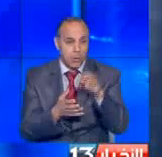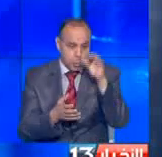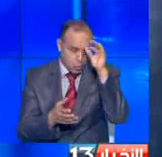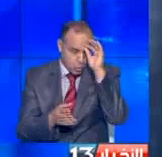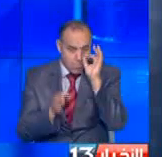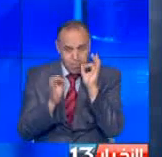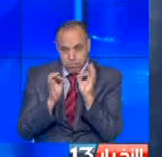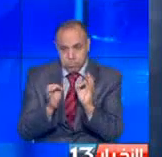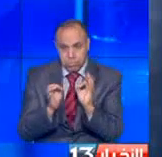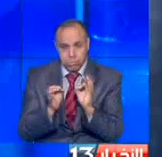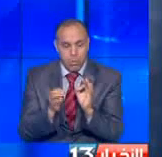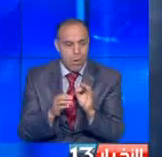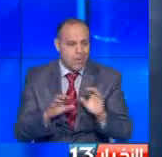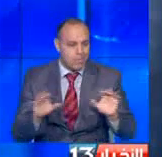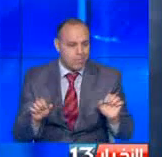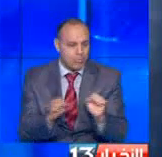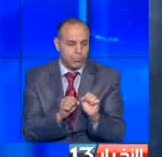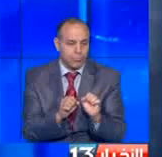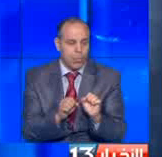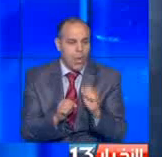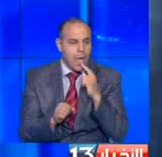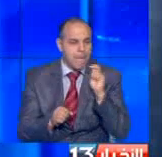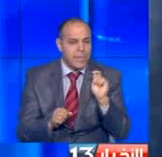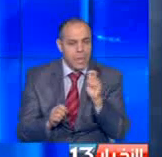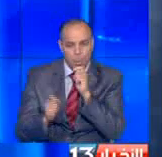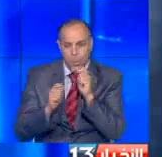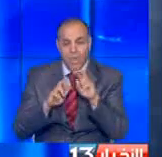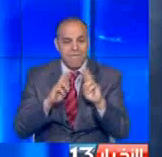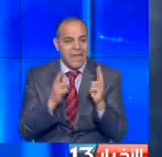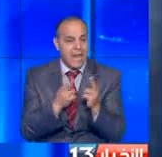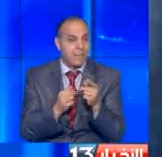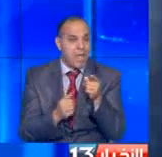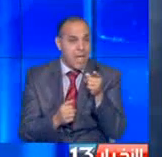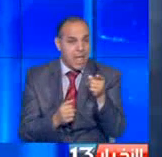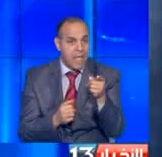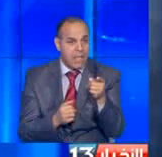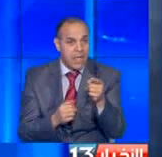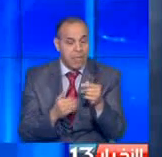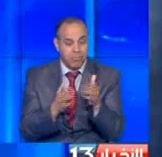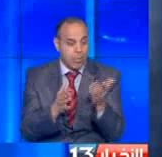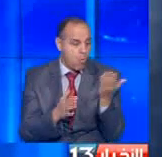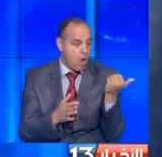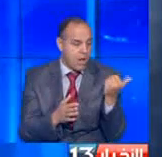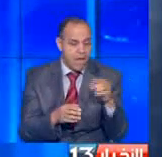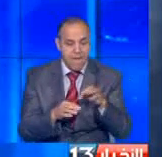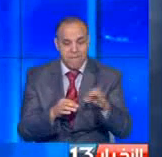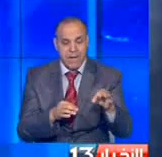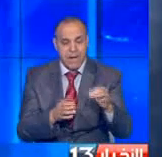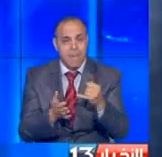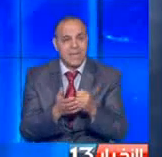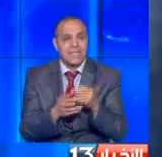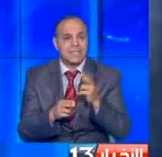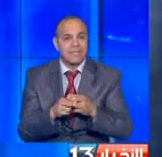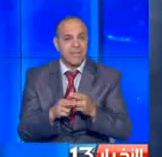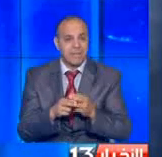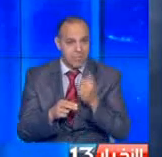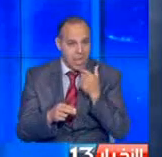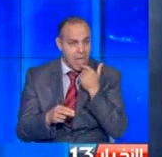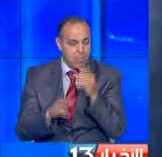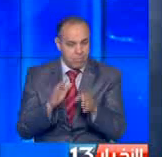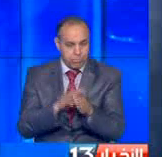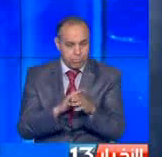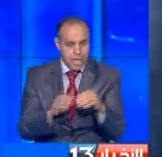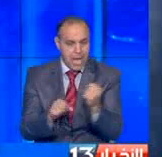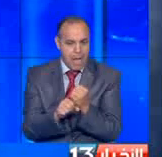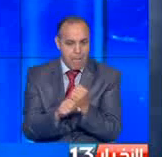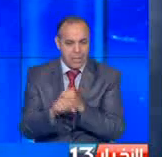للتحكيم والوساطه ومجلس المحاكم ين الدوليين الذي افتتح مؤخرا فرعا بمدينه ساقط انطلقت